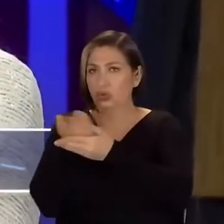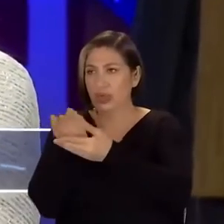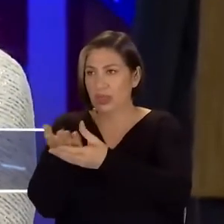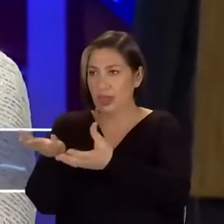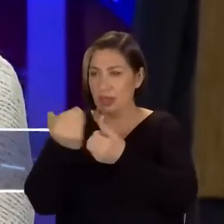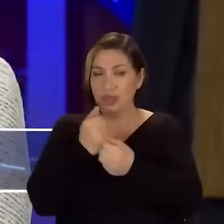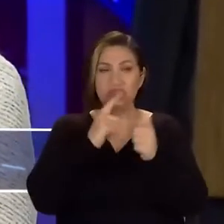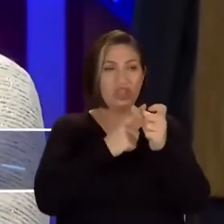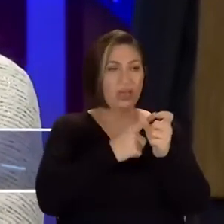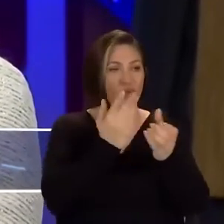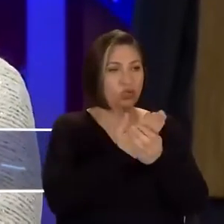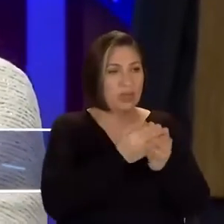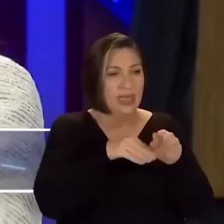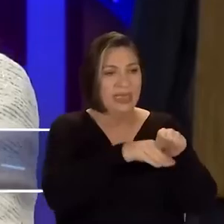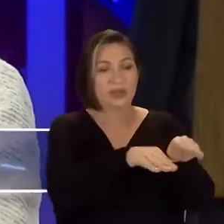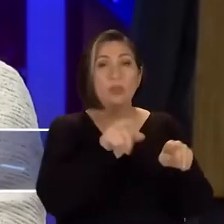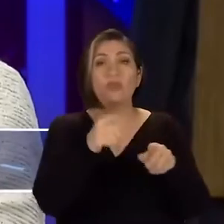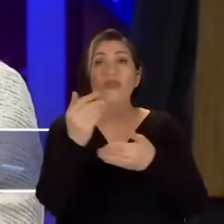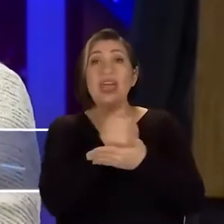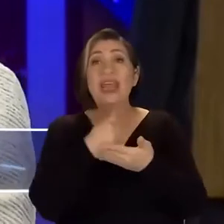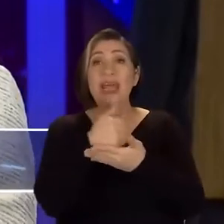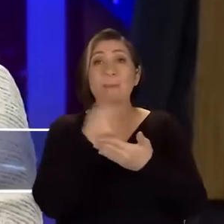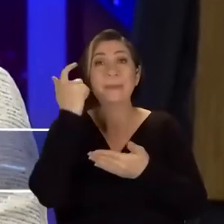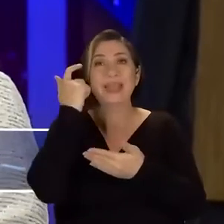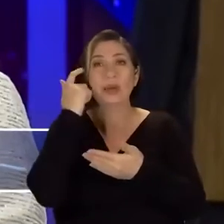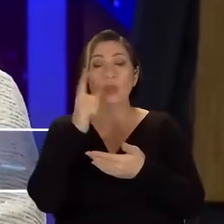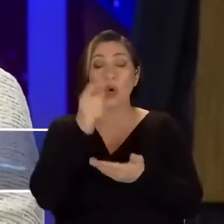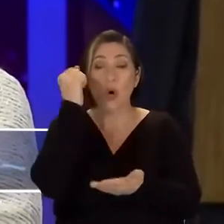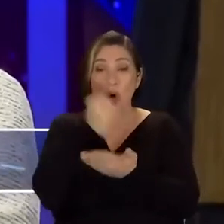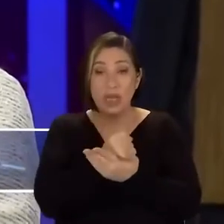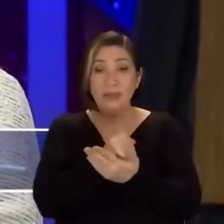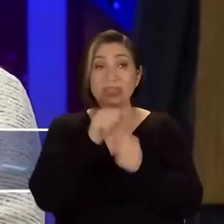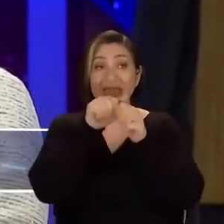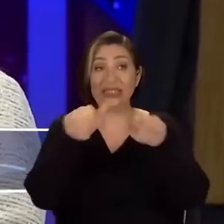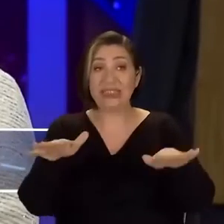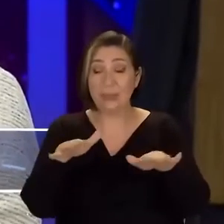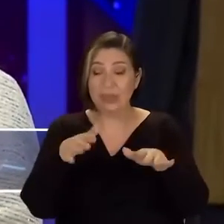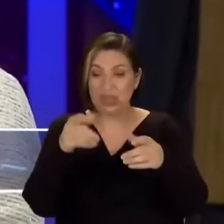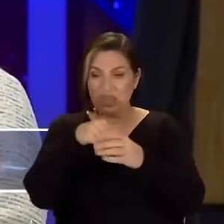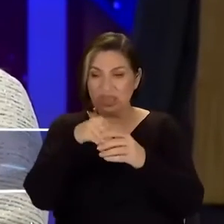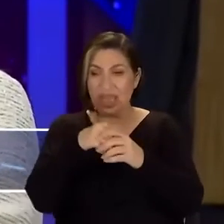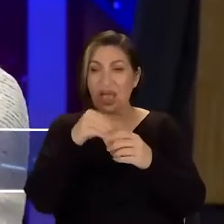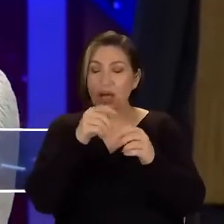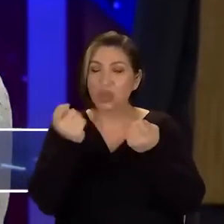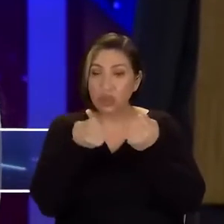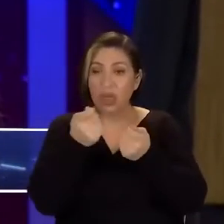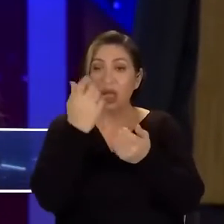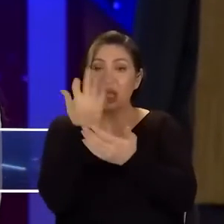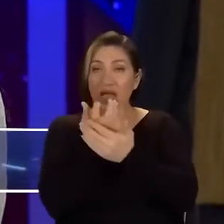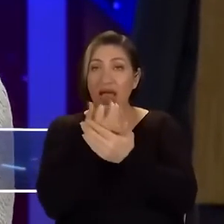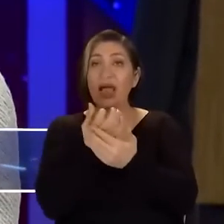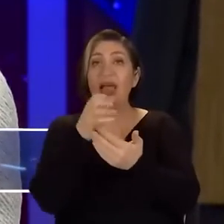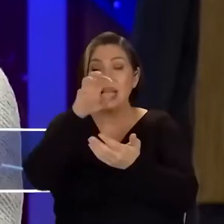cüzdanına girdi. Bu bir bilgi, bu bir veri. Bu veri taşımaları, onaylamalar, sistemin üzerindeki hareketler, kayıtlar ve